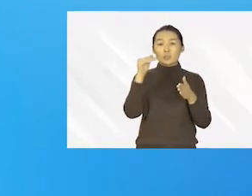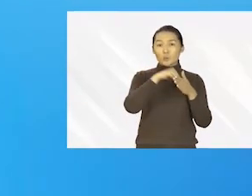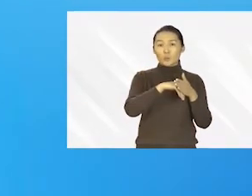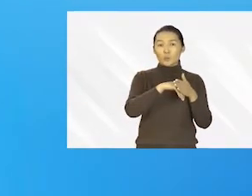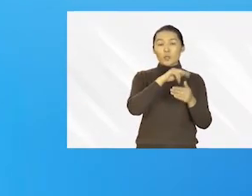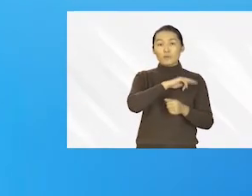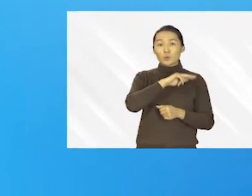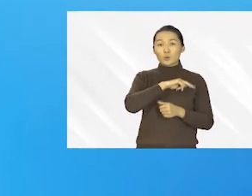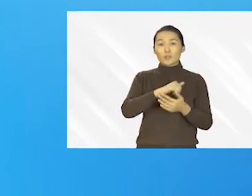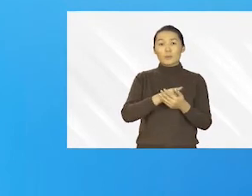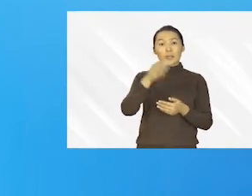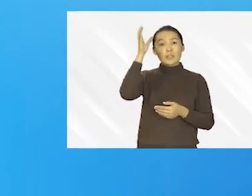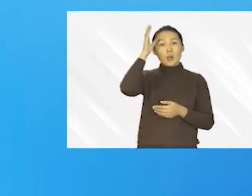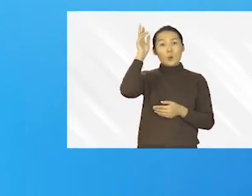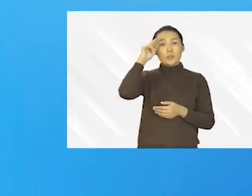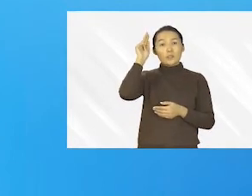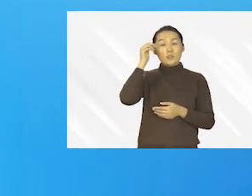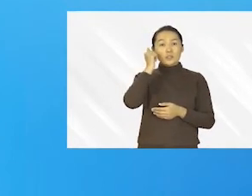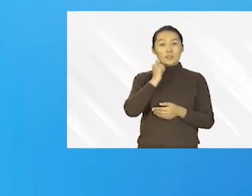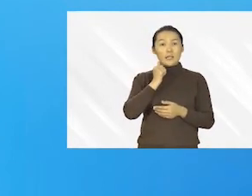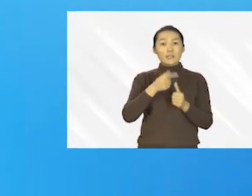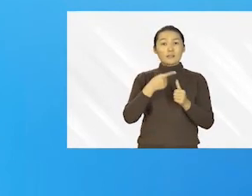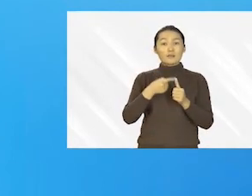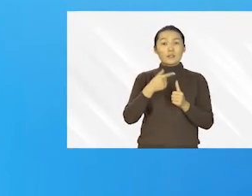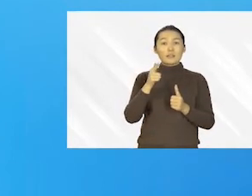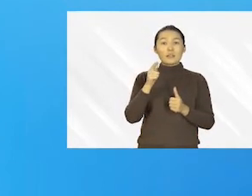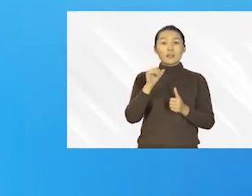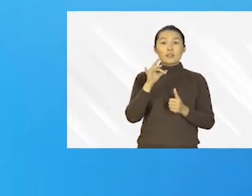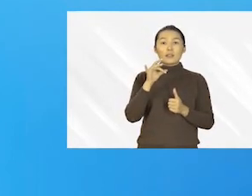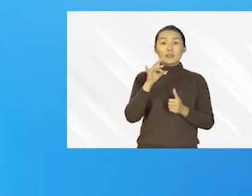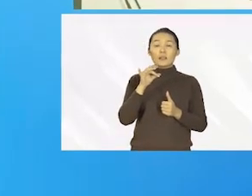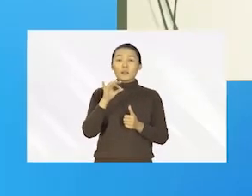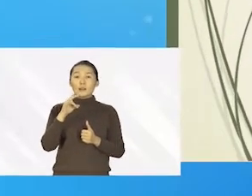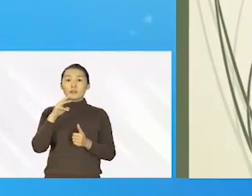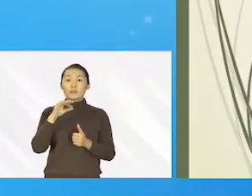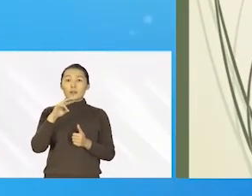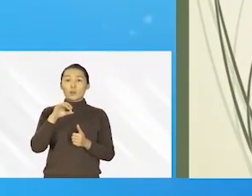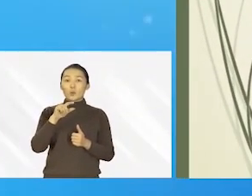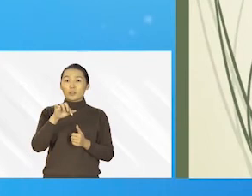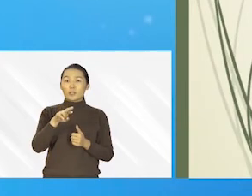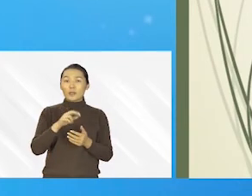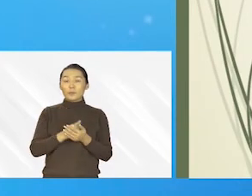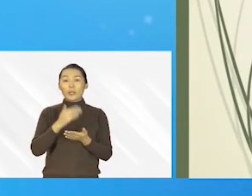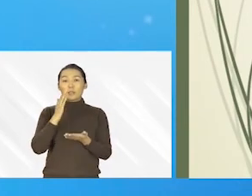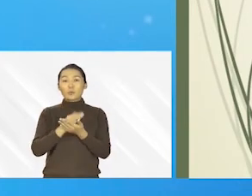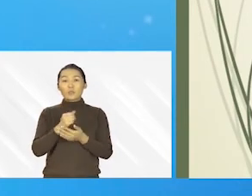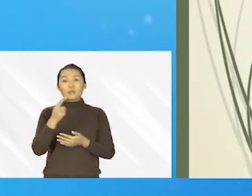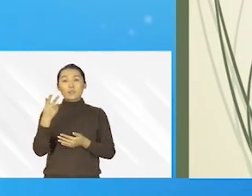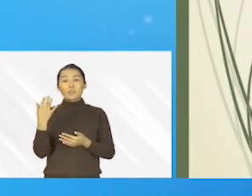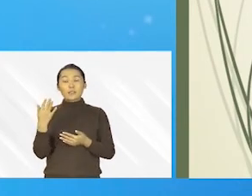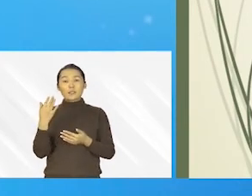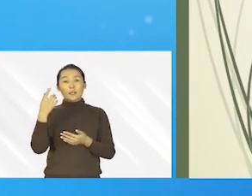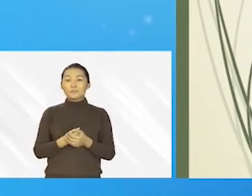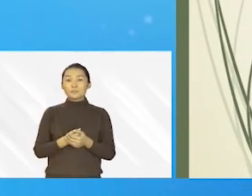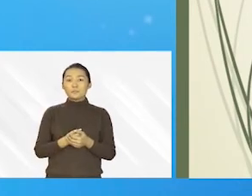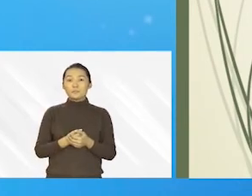функции. Наука, изучающая старение, называется геронтология. Существует несколько теорий